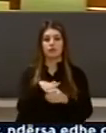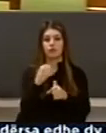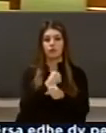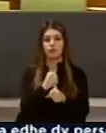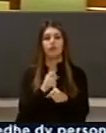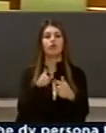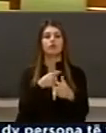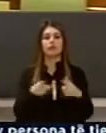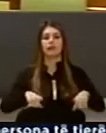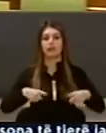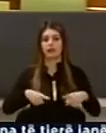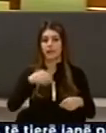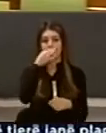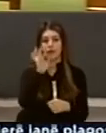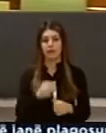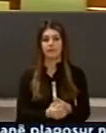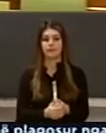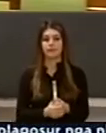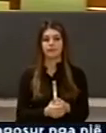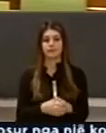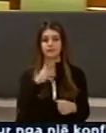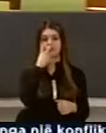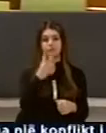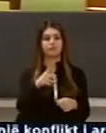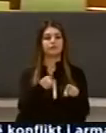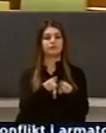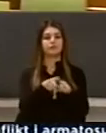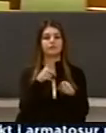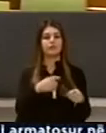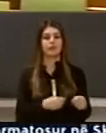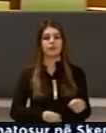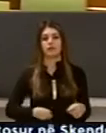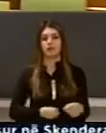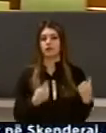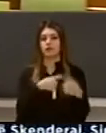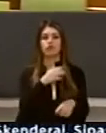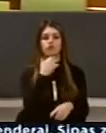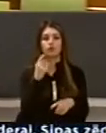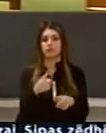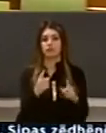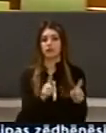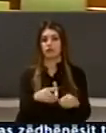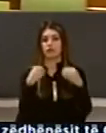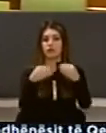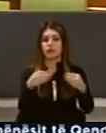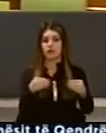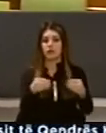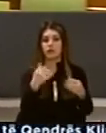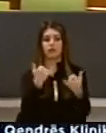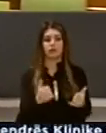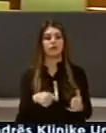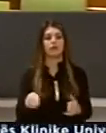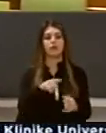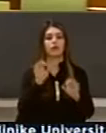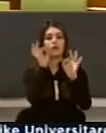jetë më të mirë. Migrimi padyshim që përbën një histori të dhimbshme të qytetarëve të këtij vendi dhe para një situate të tillë askush